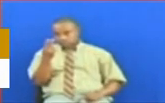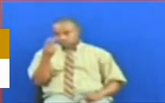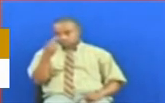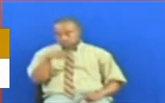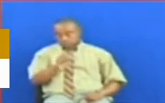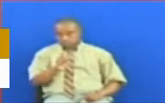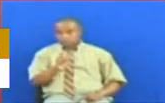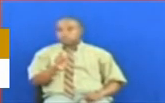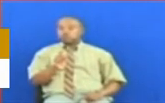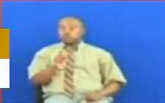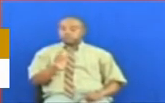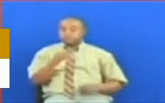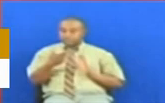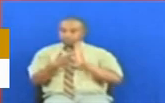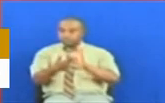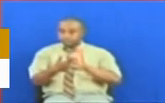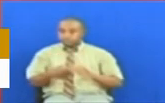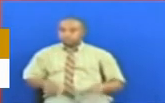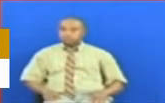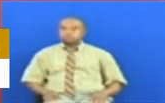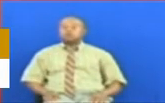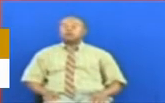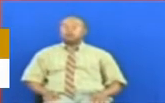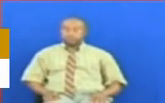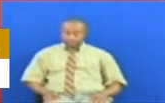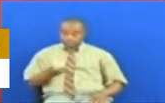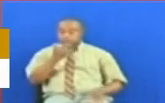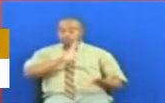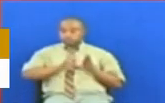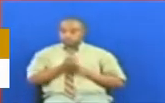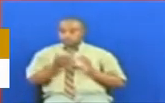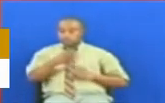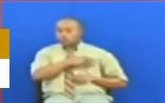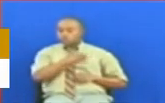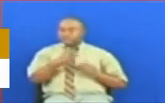marekebisho imeonyeshwa, lakini pia tukiweka bayana kwamba waziri